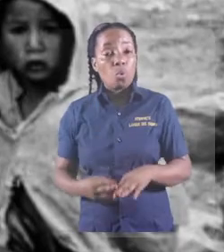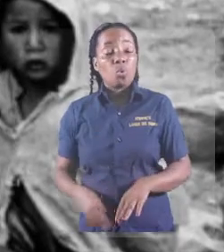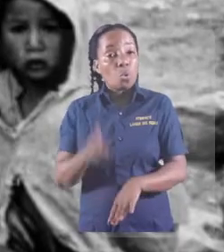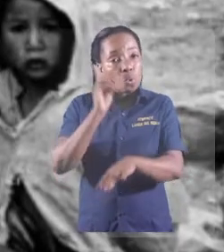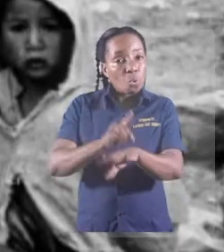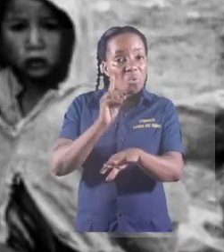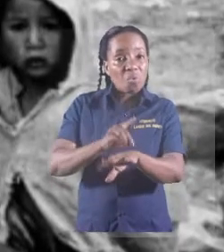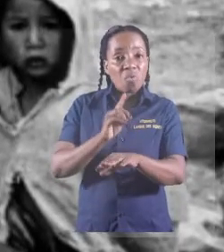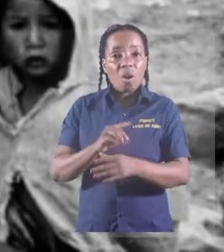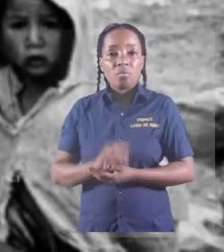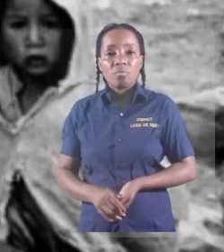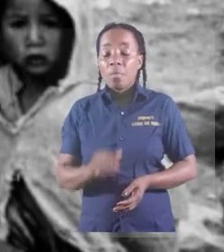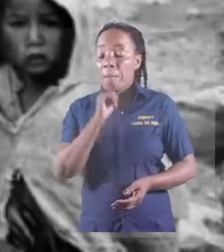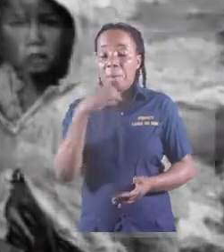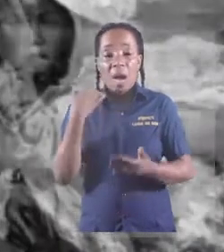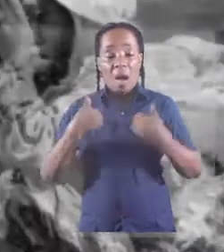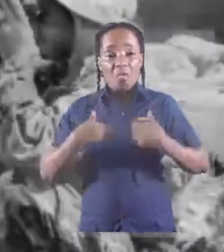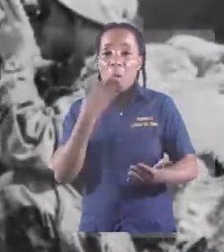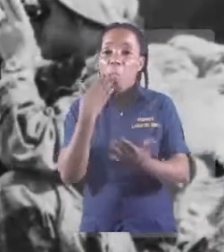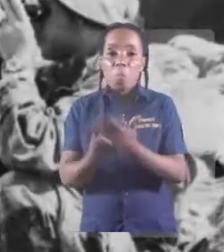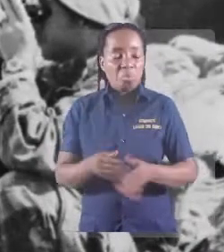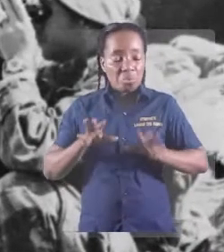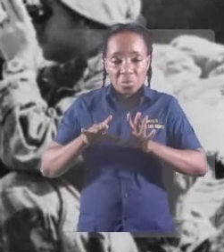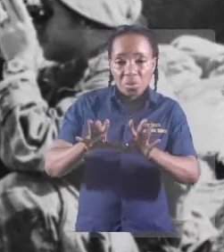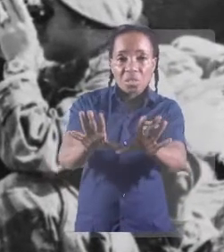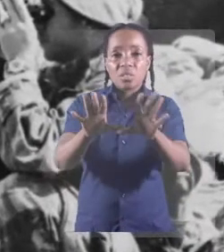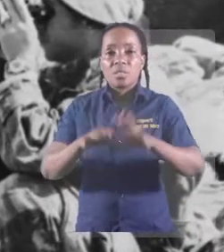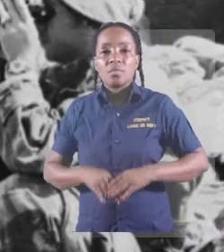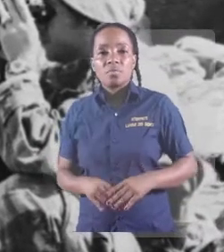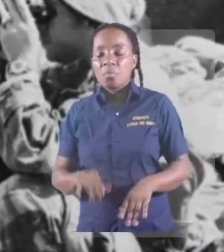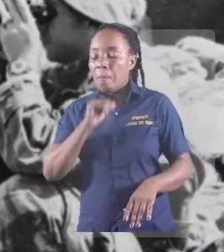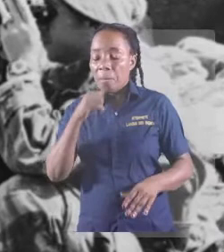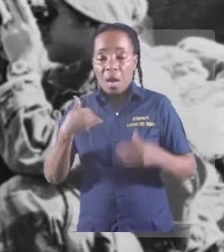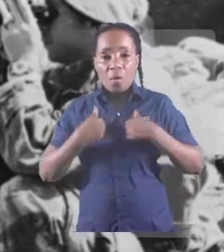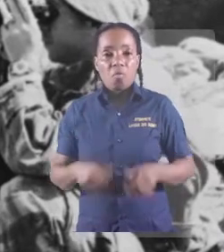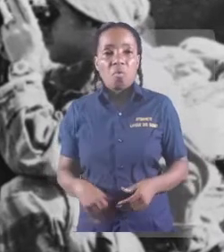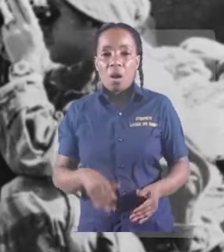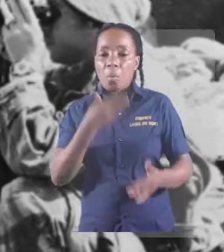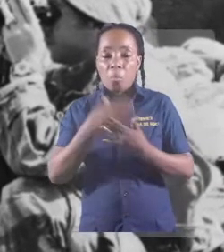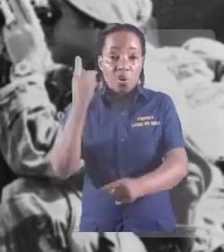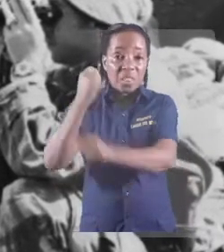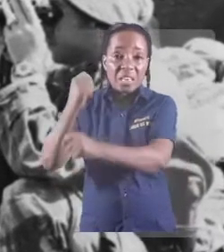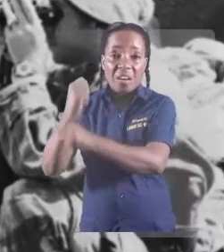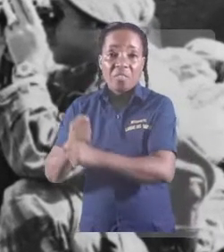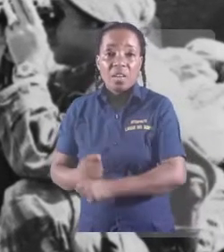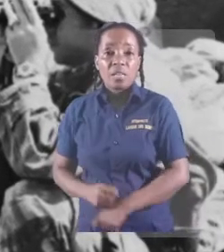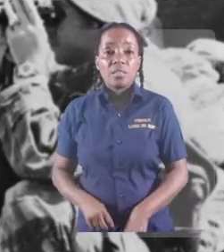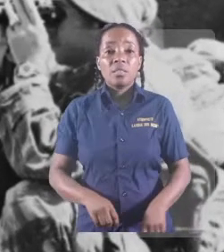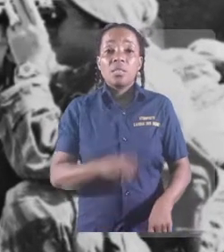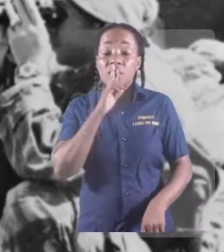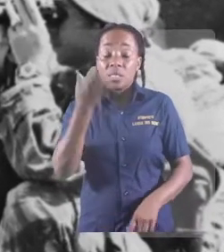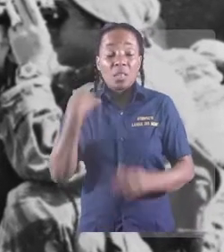traditionnelle rudimentaire. Donc, le sous-emploi, la précarité et la misère caractérisaient